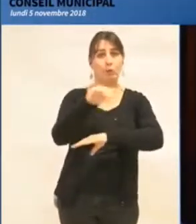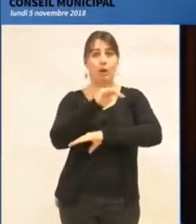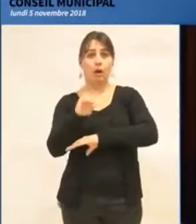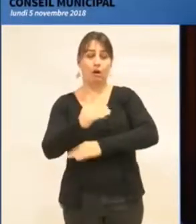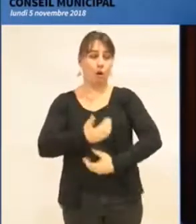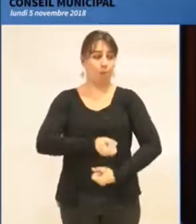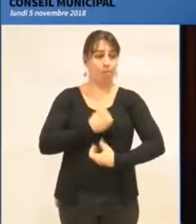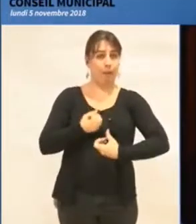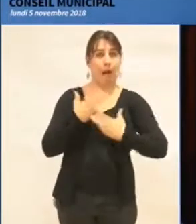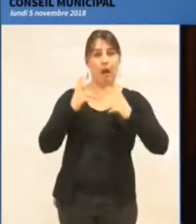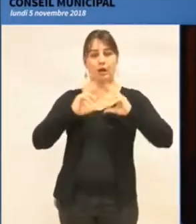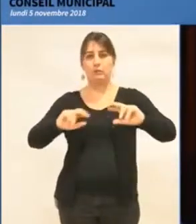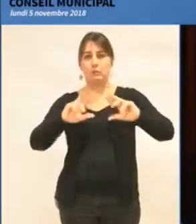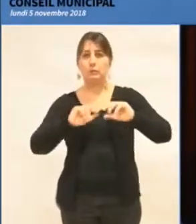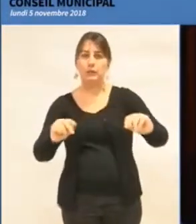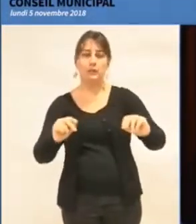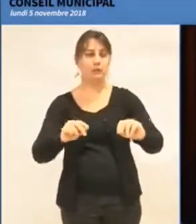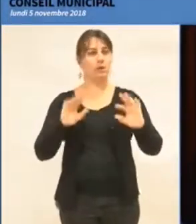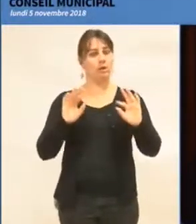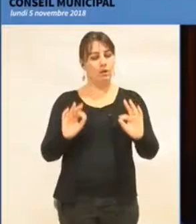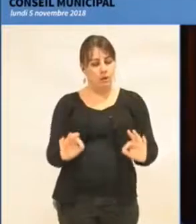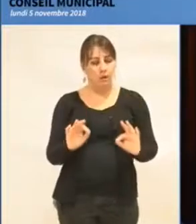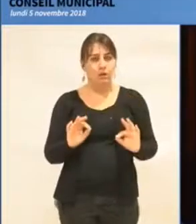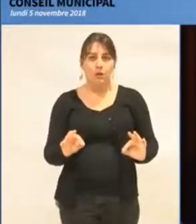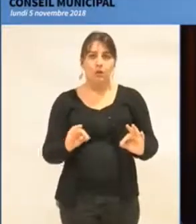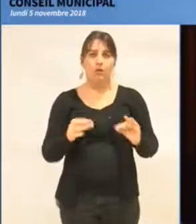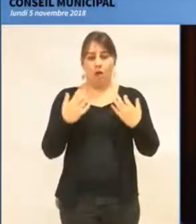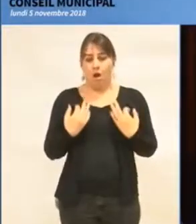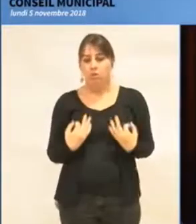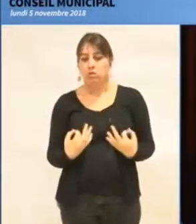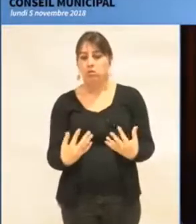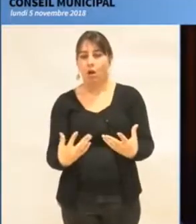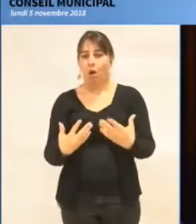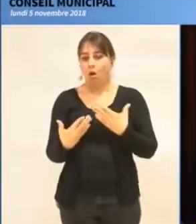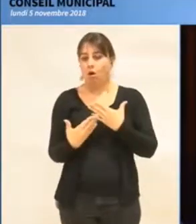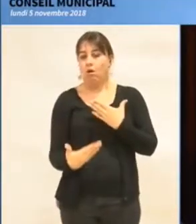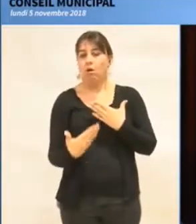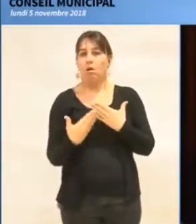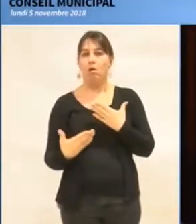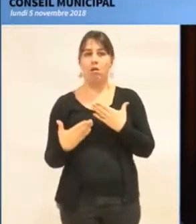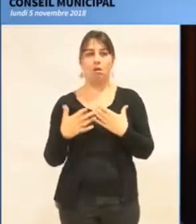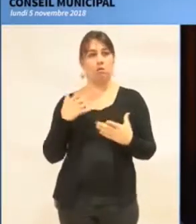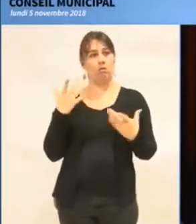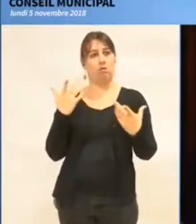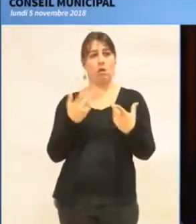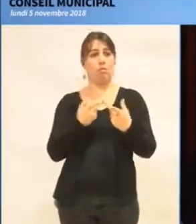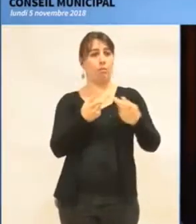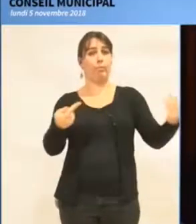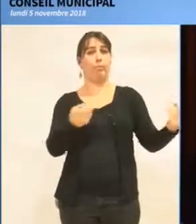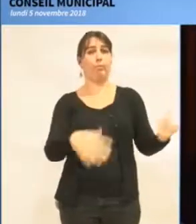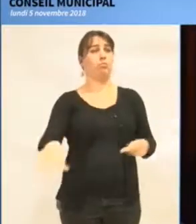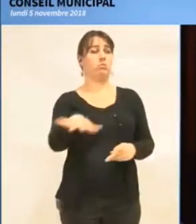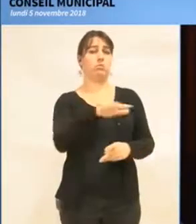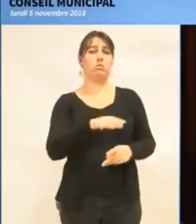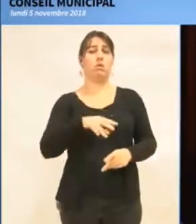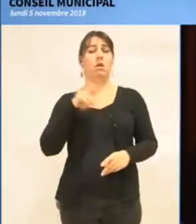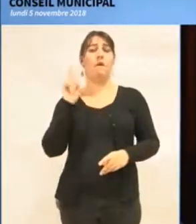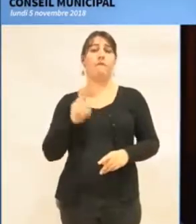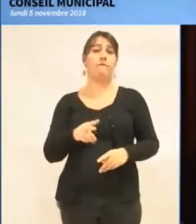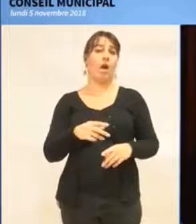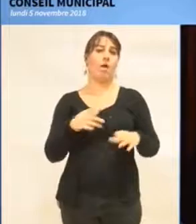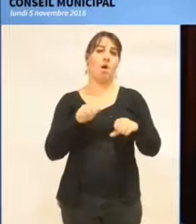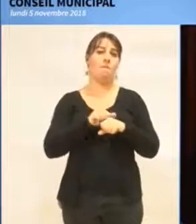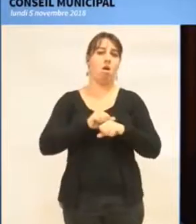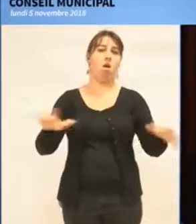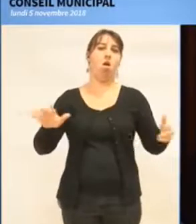exposer posément, avec des échelles de temps qui ne sont pas celles de l'opinion publique, souvent chauffées à blanc, et par les réseaux